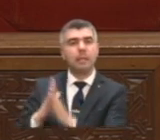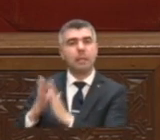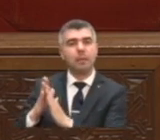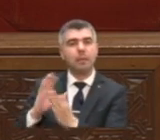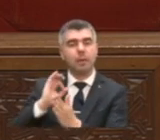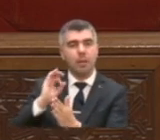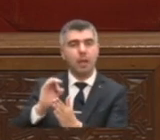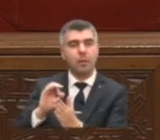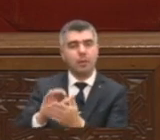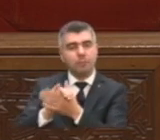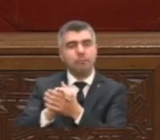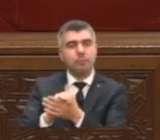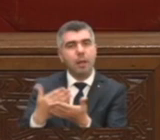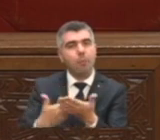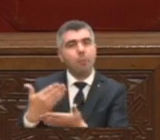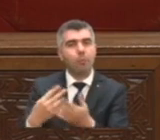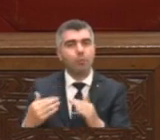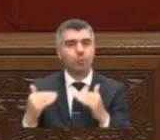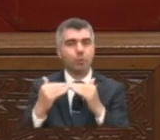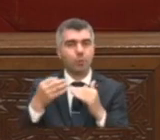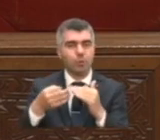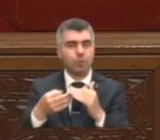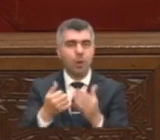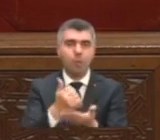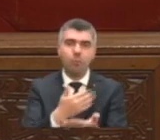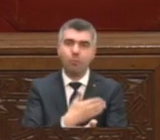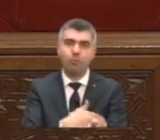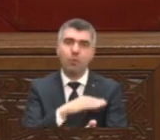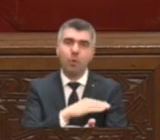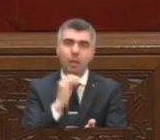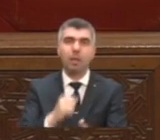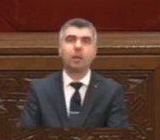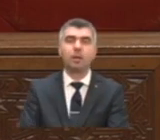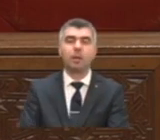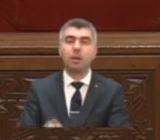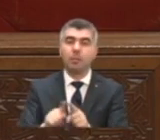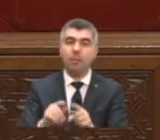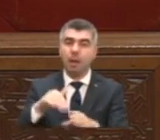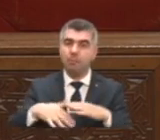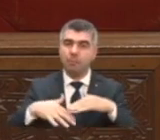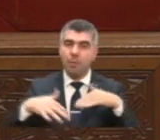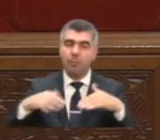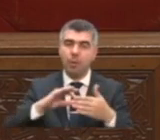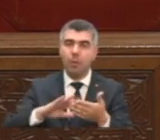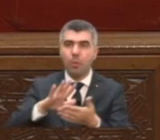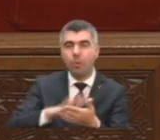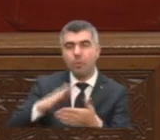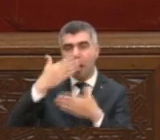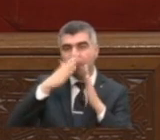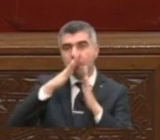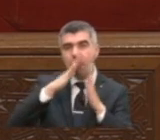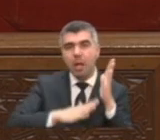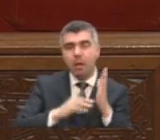بغينا نديروا اليد في اليد ونتحملوا المسؤوليه جميعا، انتم ترابيين وانا وطنيين، باش ان شاء